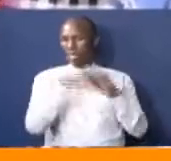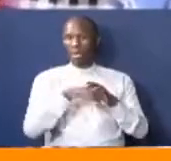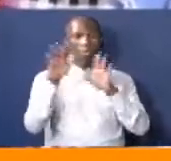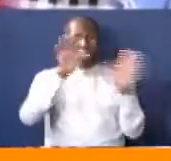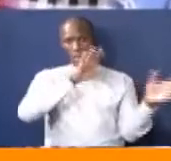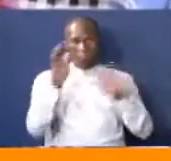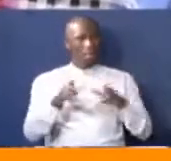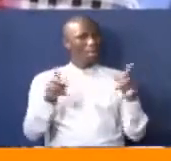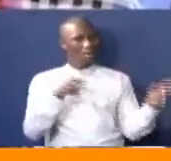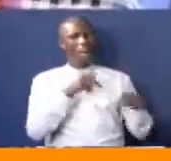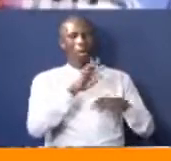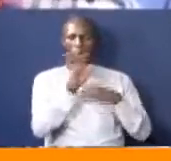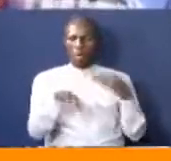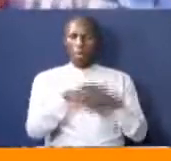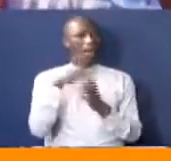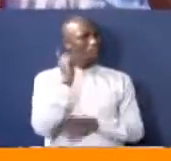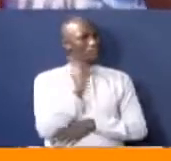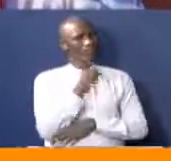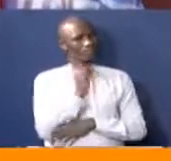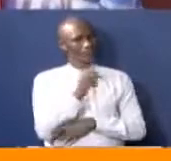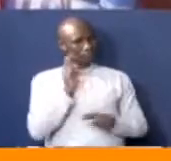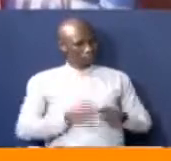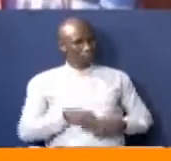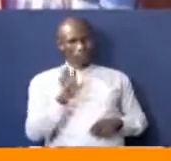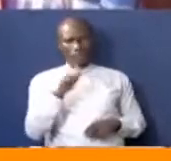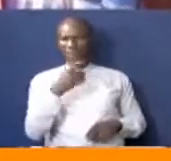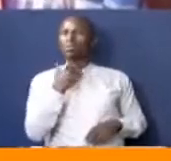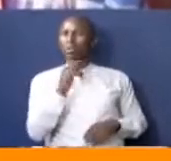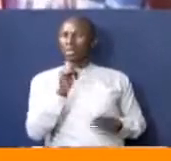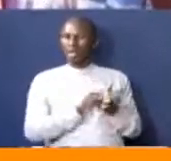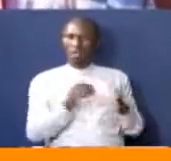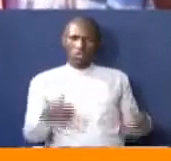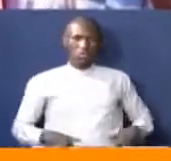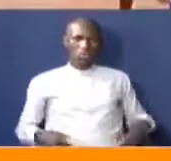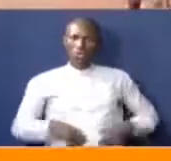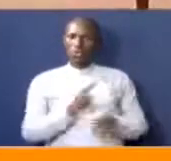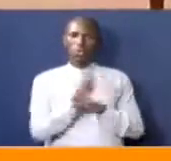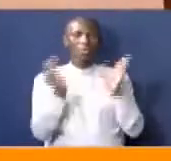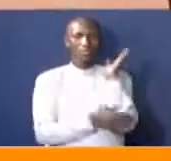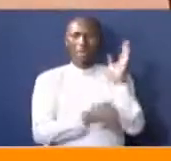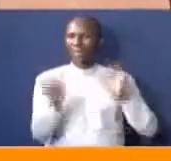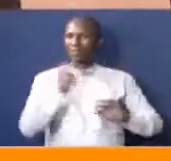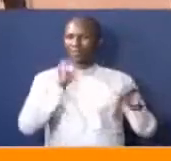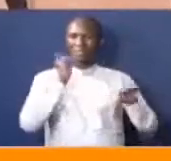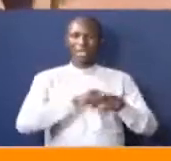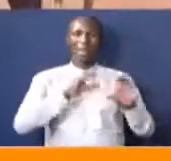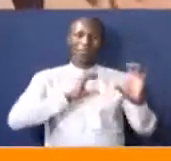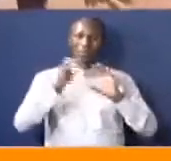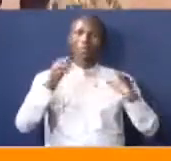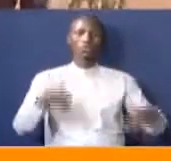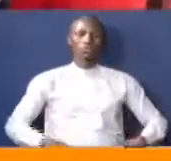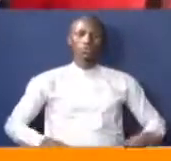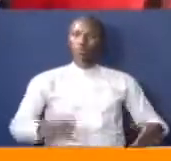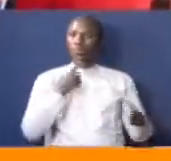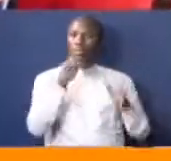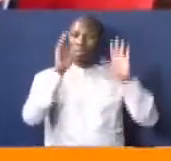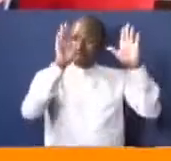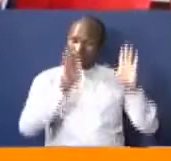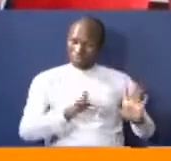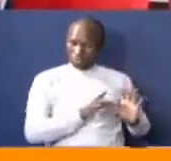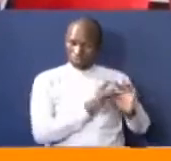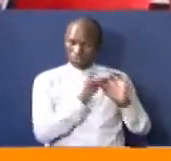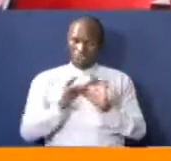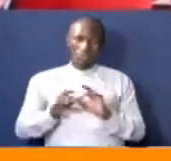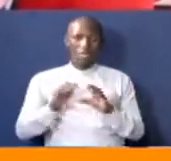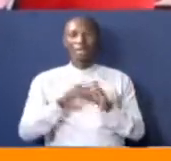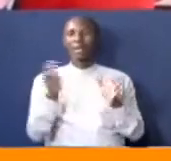waipa makanyo na makwika luanzi hivi tu kwenda youth hitu yutumika nai maina yana amikani mwangala kuweta kanave vata wangwata ni